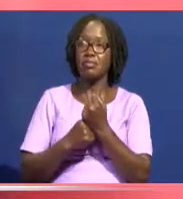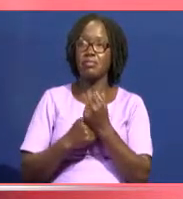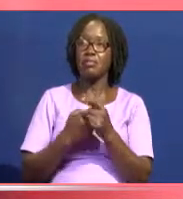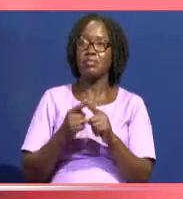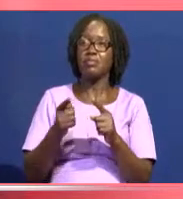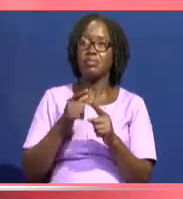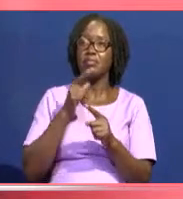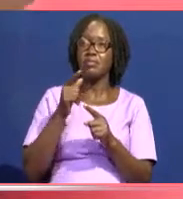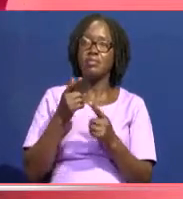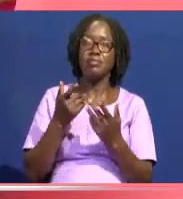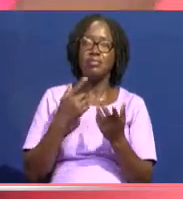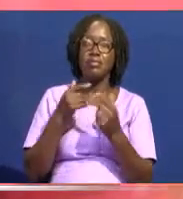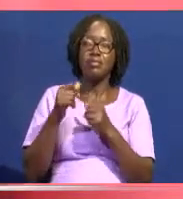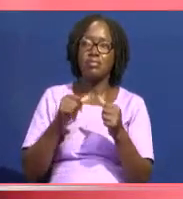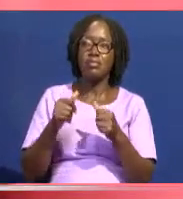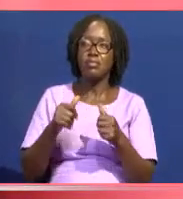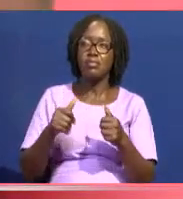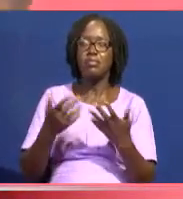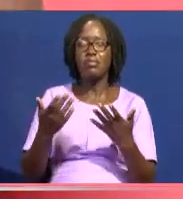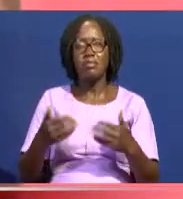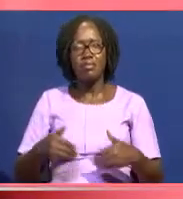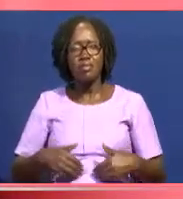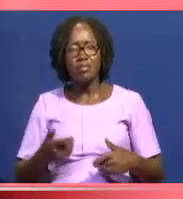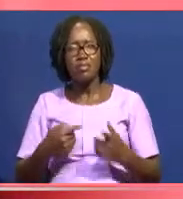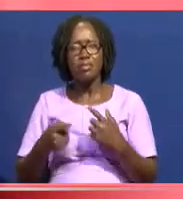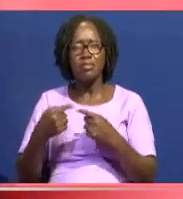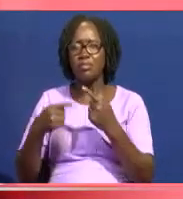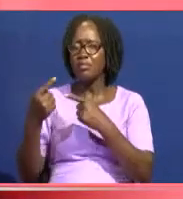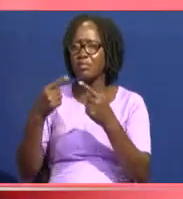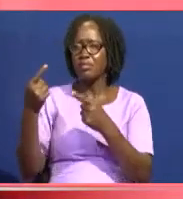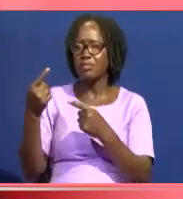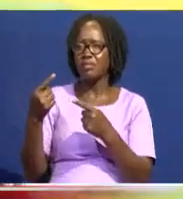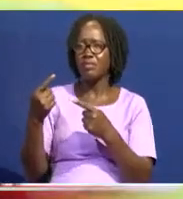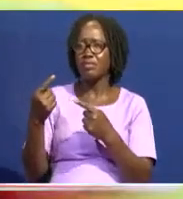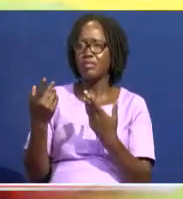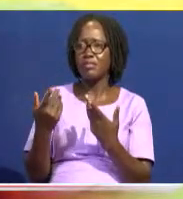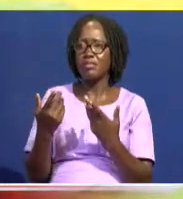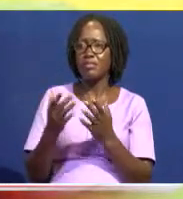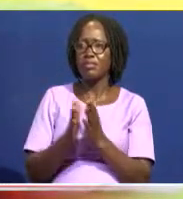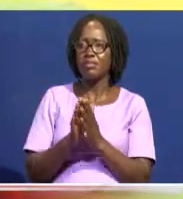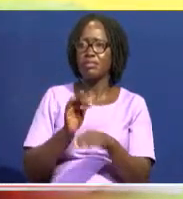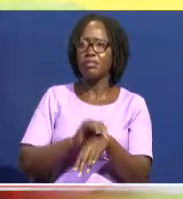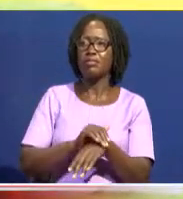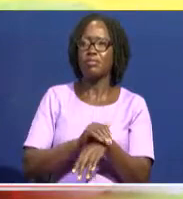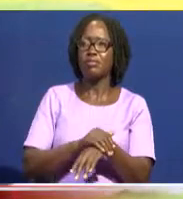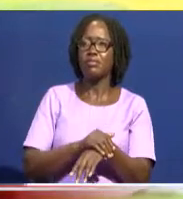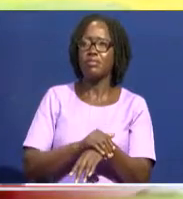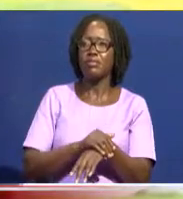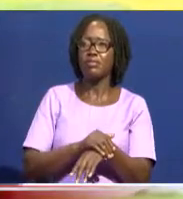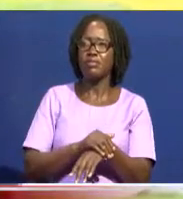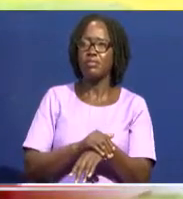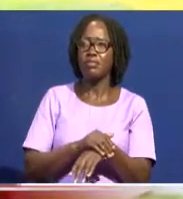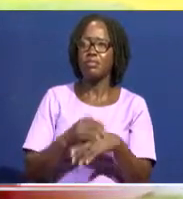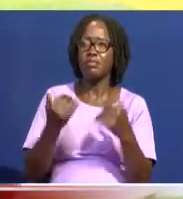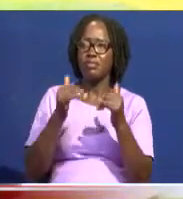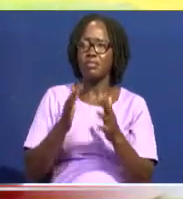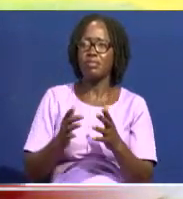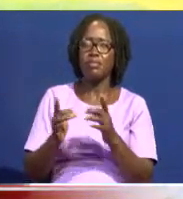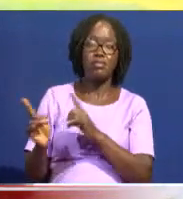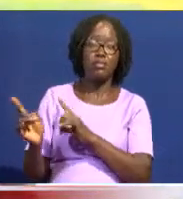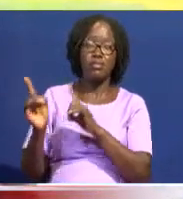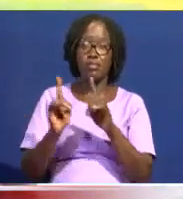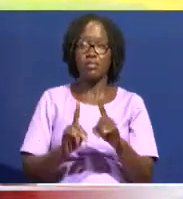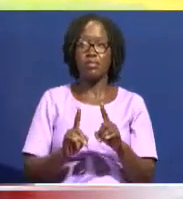about young guys. They will come to win Kenya Open 2030, Division 2030, you can't. It's been good. I mean, we've had quite a number of players that have come from abroad as